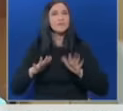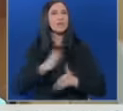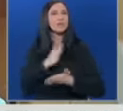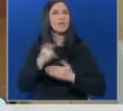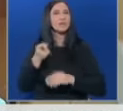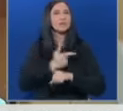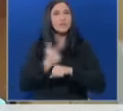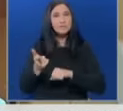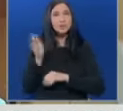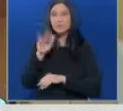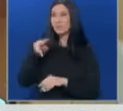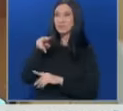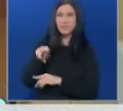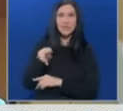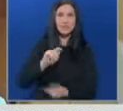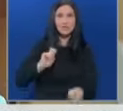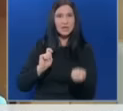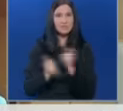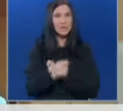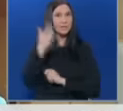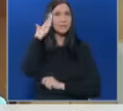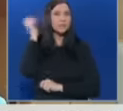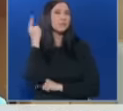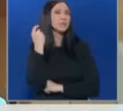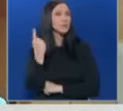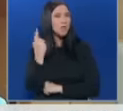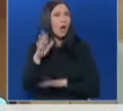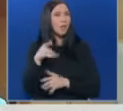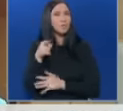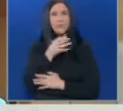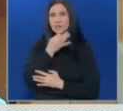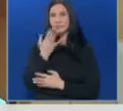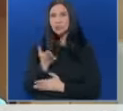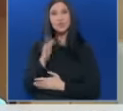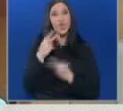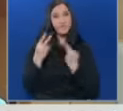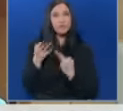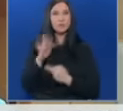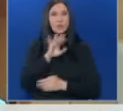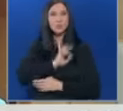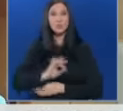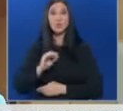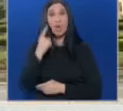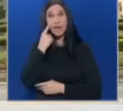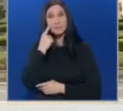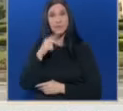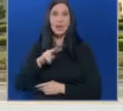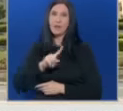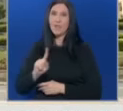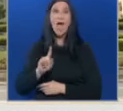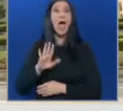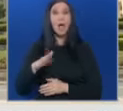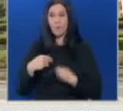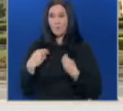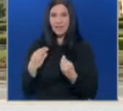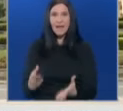тази седмица ще бъдем свидетели на смяната на министър-председателя. Ако това се случи, ще видим дали е успешен експеримент или не. Ако